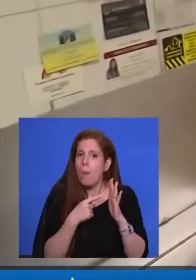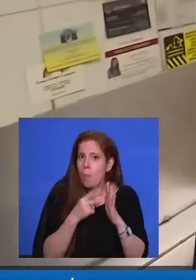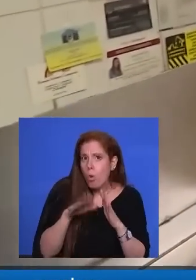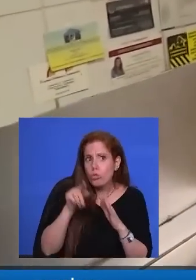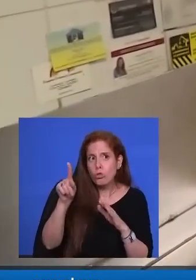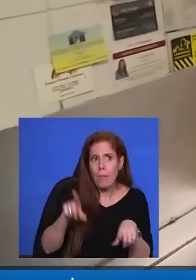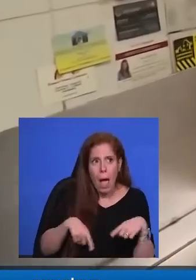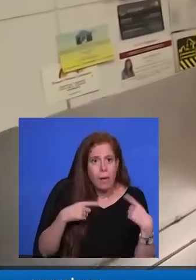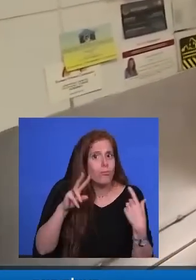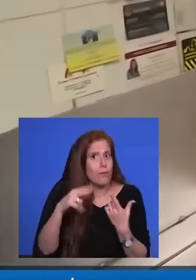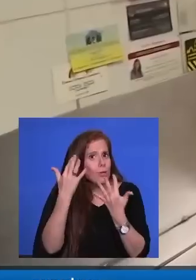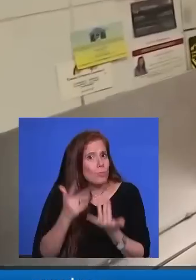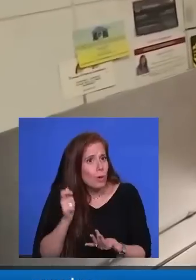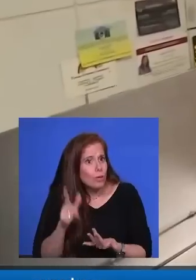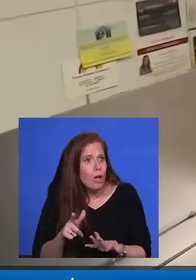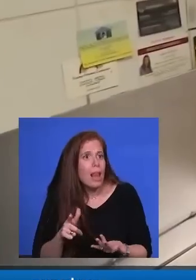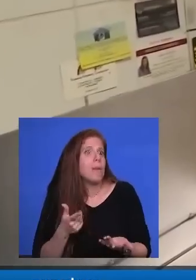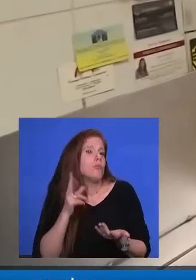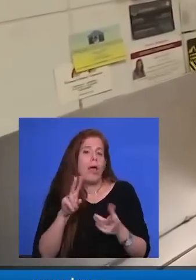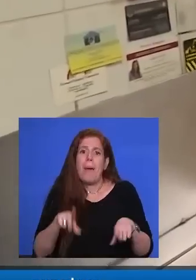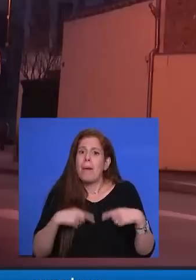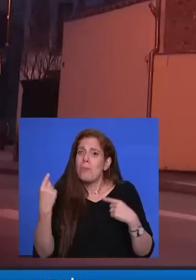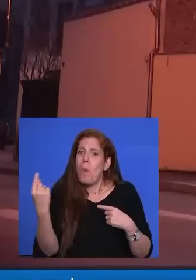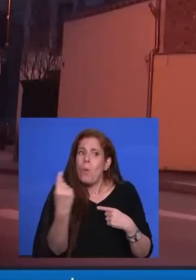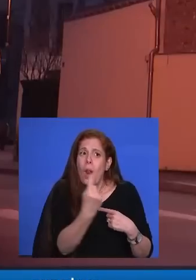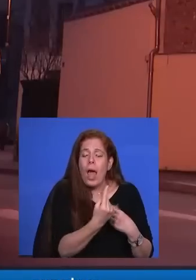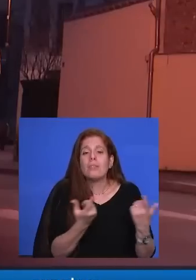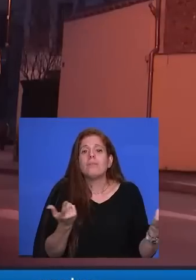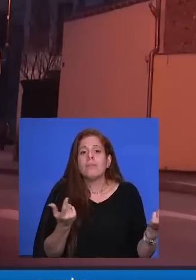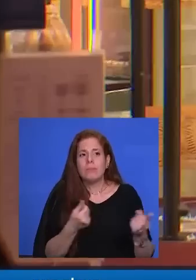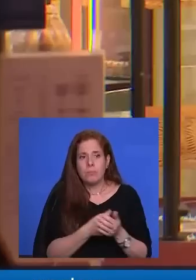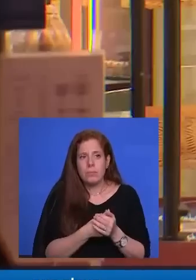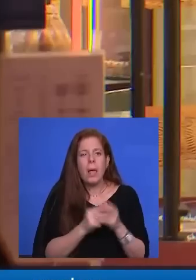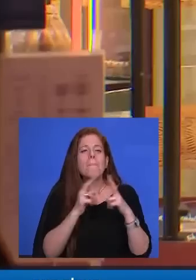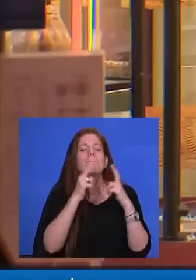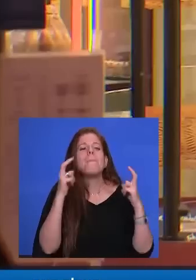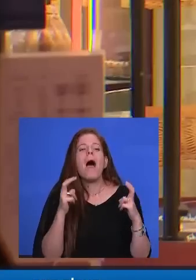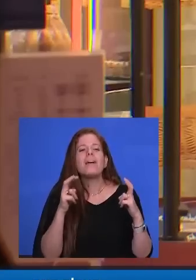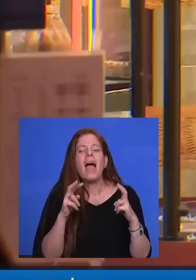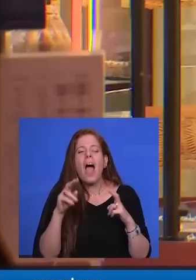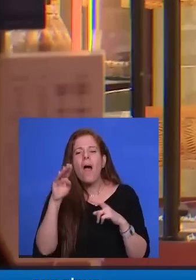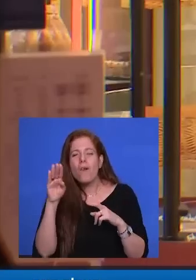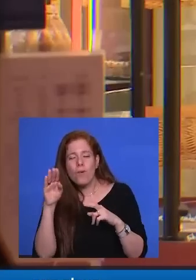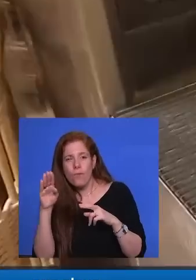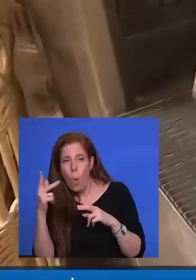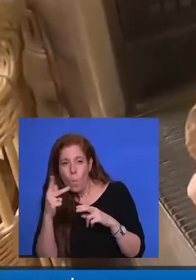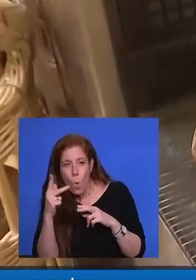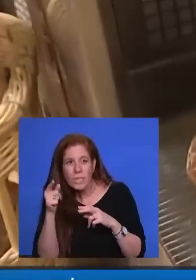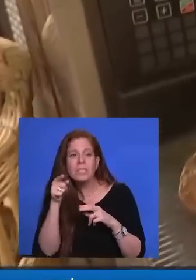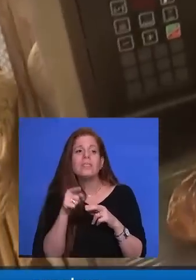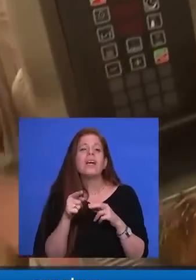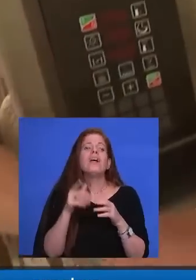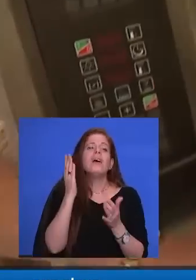également, ils ont des prêts, ils ont une vie tout simplement comme tout à chacun. בעיירה פומוז שמחוץ לפריז, הבולונג'רי של פסקל כבר מזמן